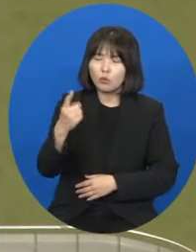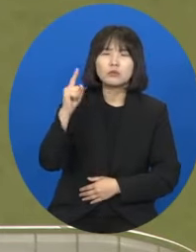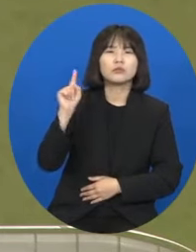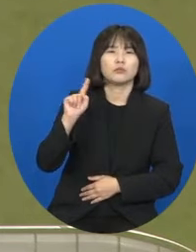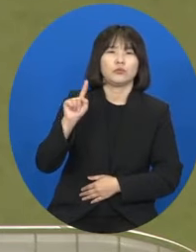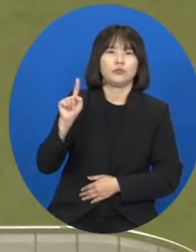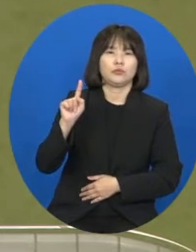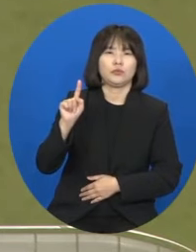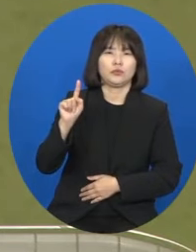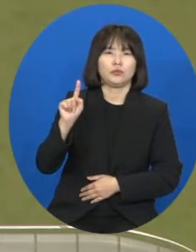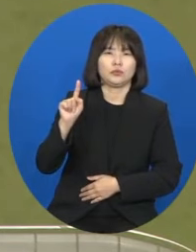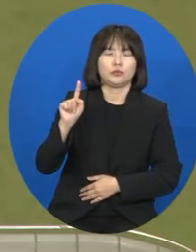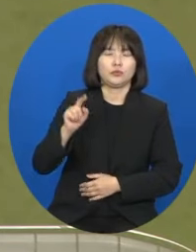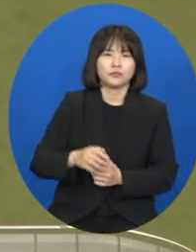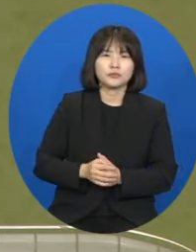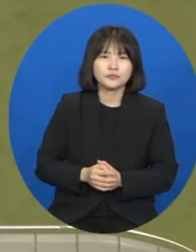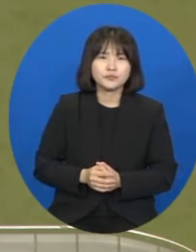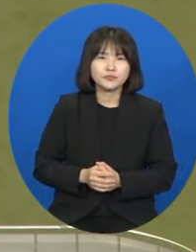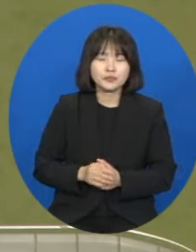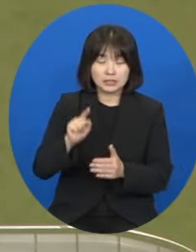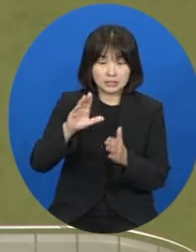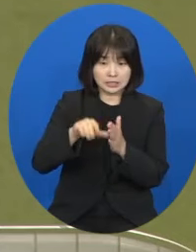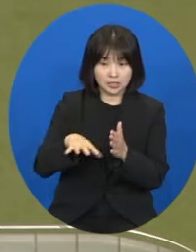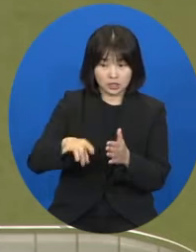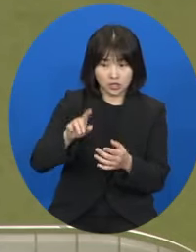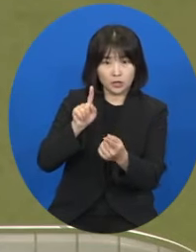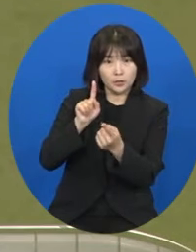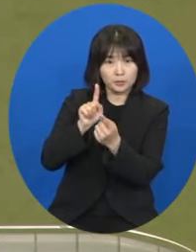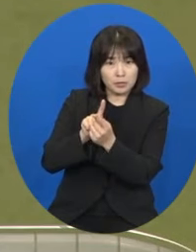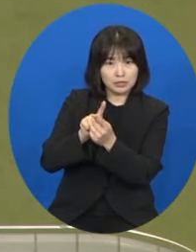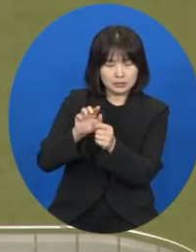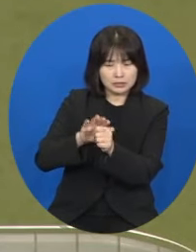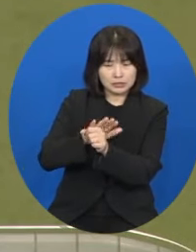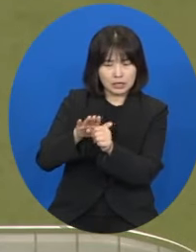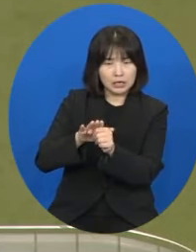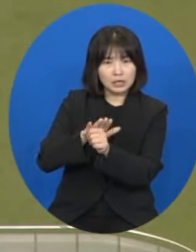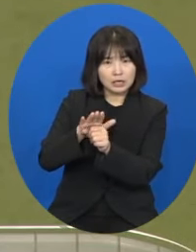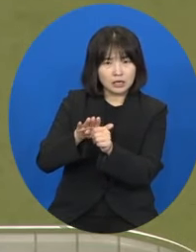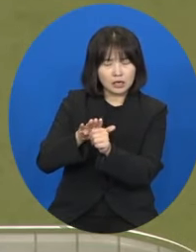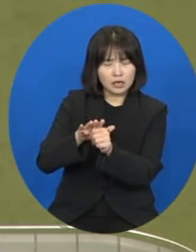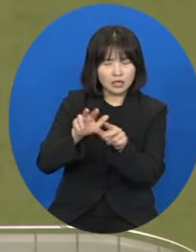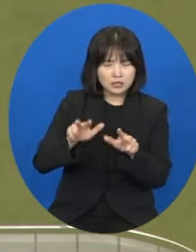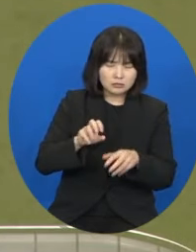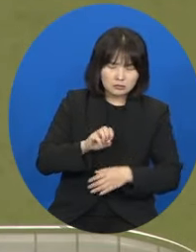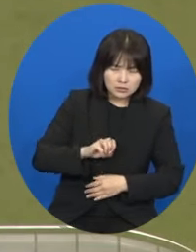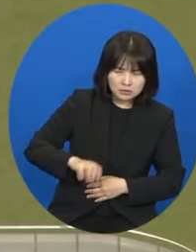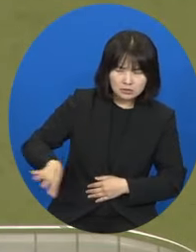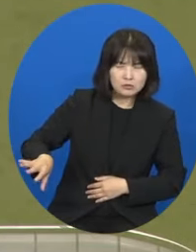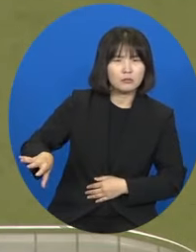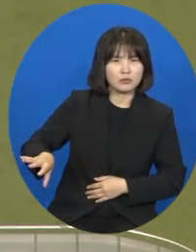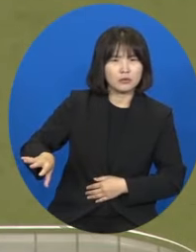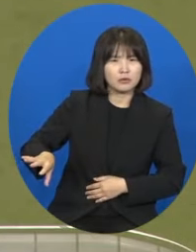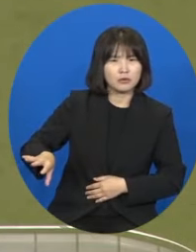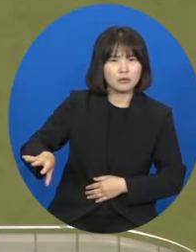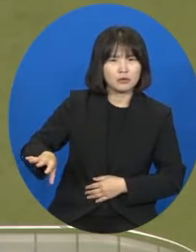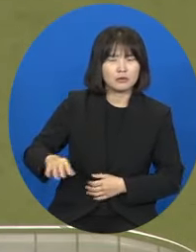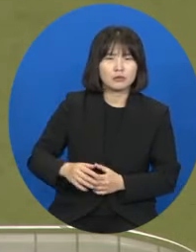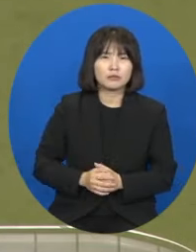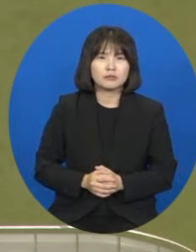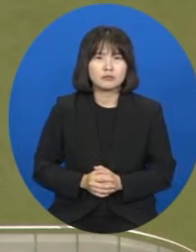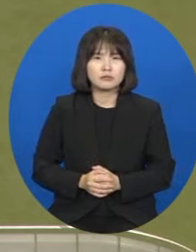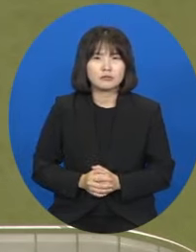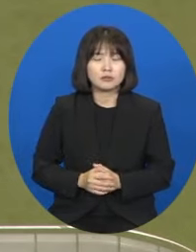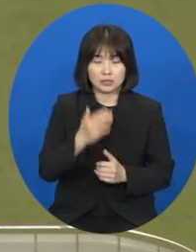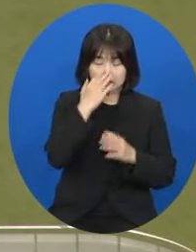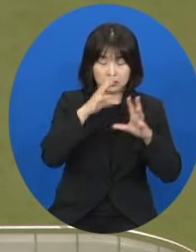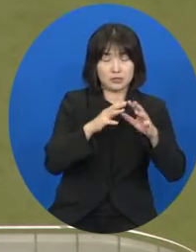무엇일까? 우리가 그때 처음 만났던 사랑을 지금 어디선가 놓쳐버리고 만 것입니다. 지금 이스라엘